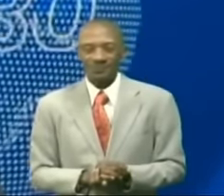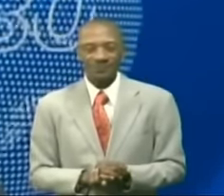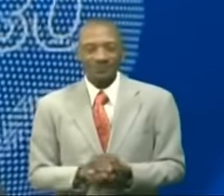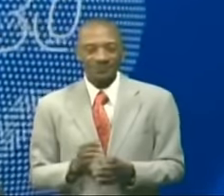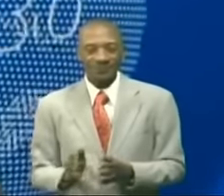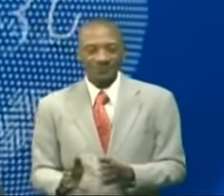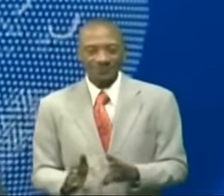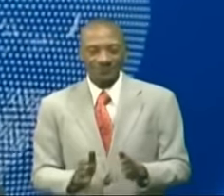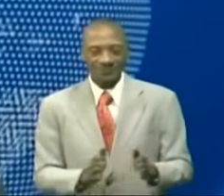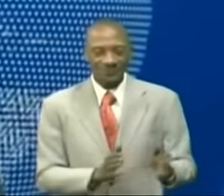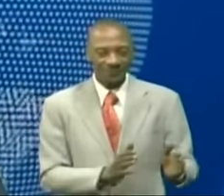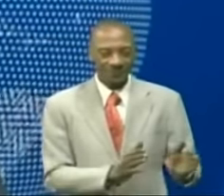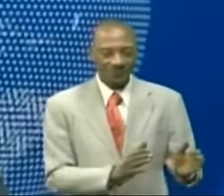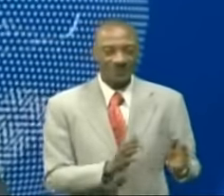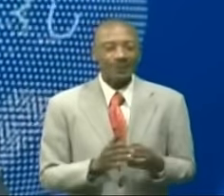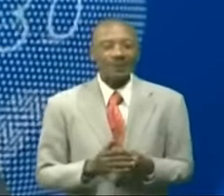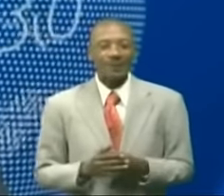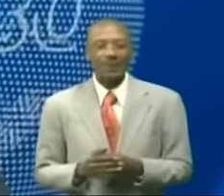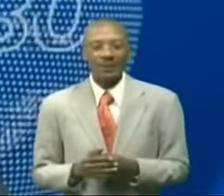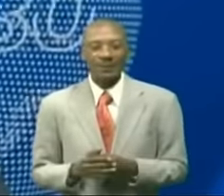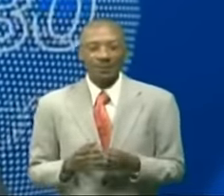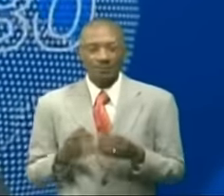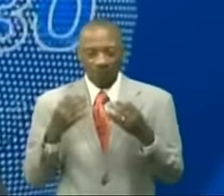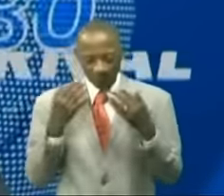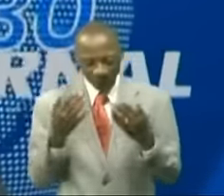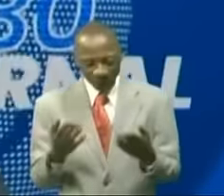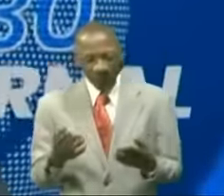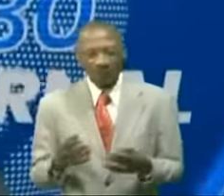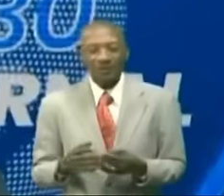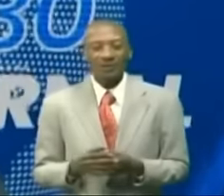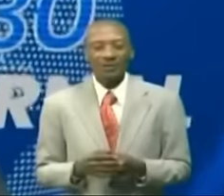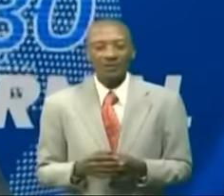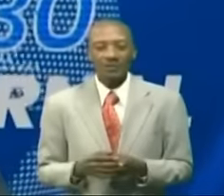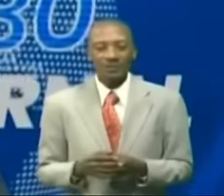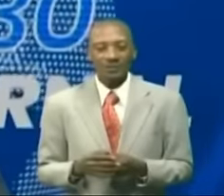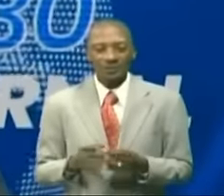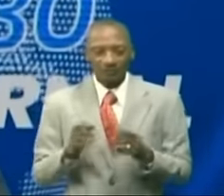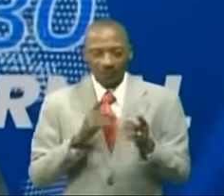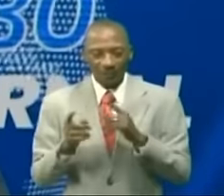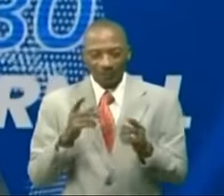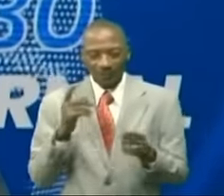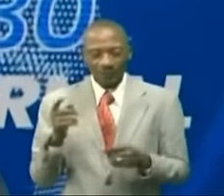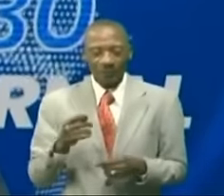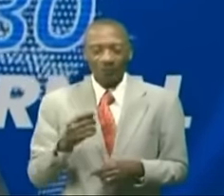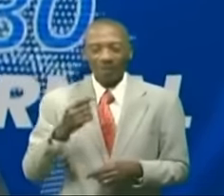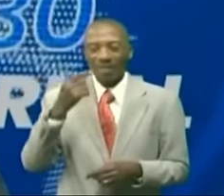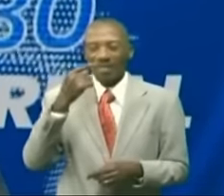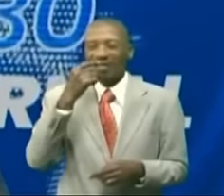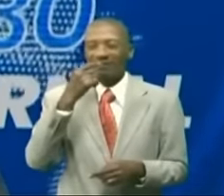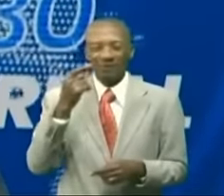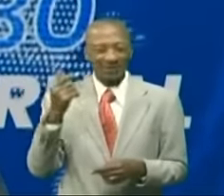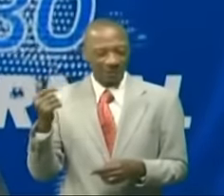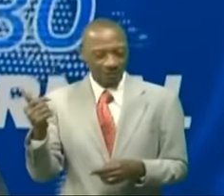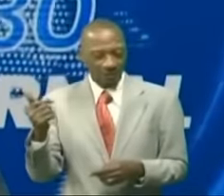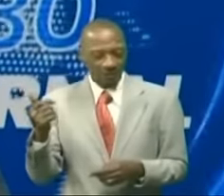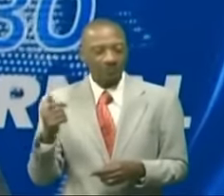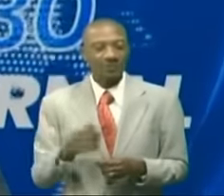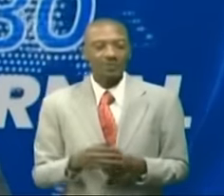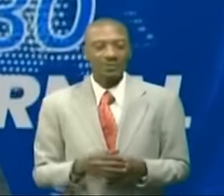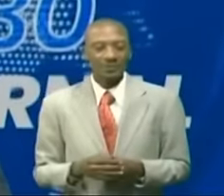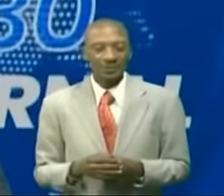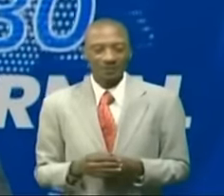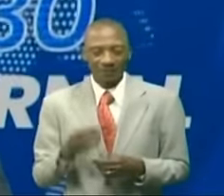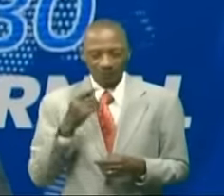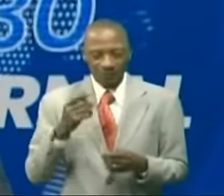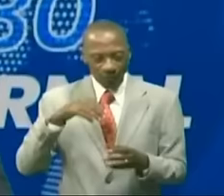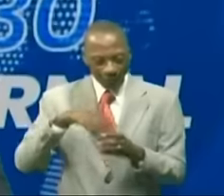d'une campagne de vaccination contre la poliomyélite pour des enfants âgés de 0 à 5 ans, 9 mois. La Croix-Rouge